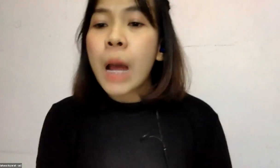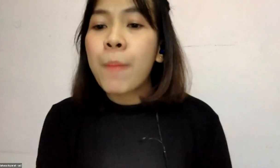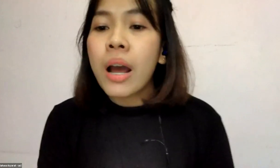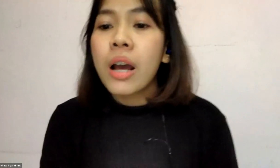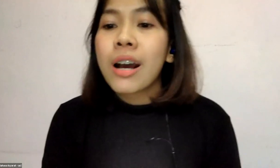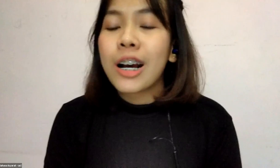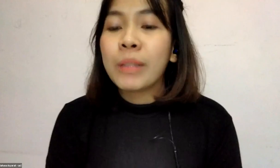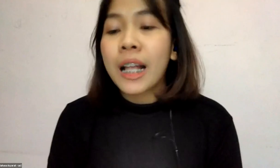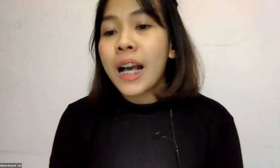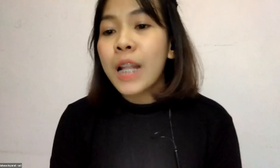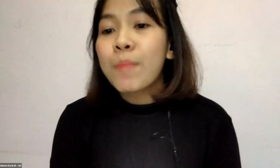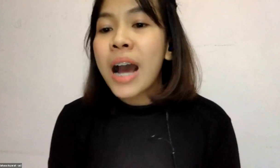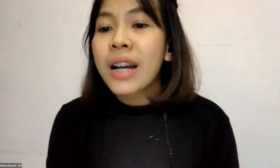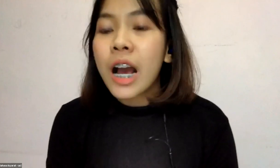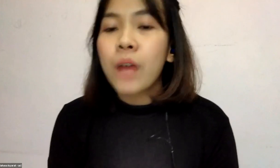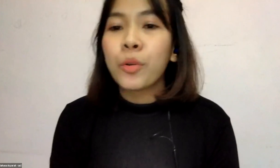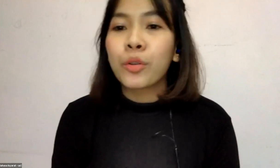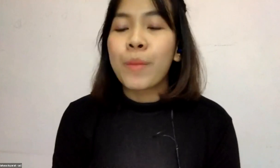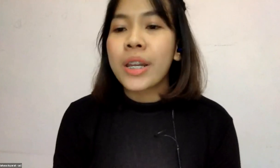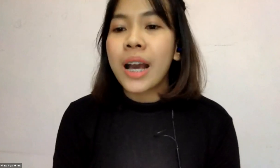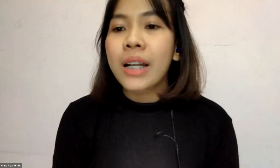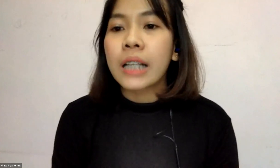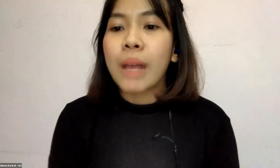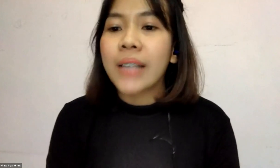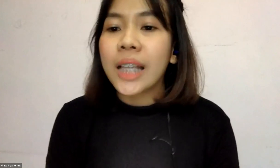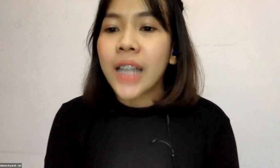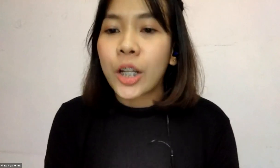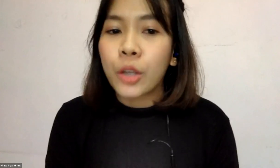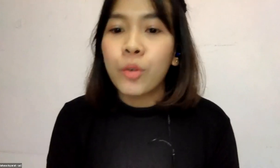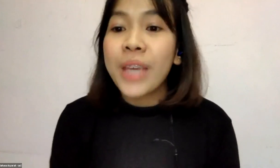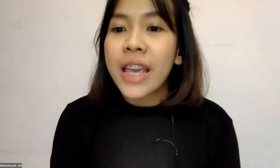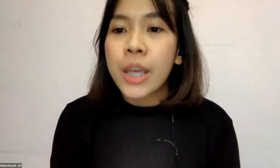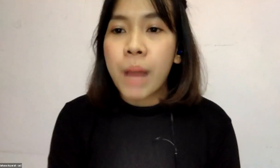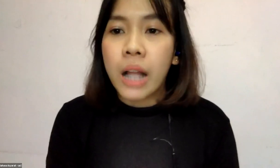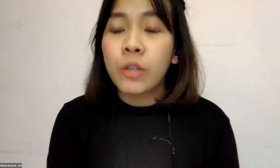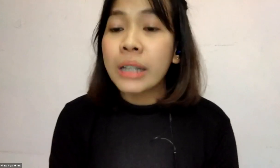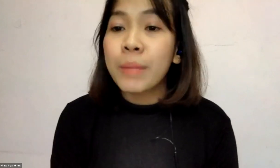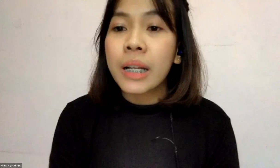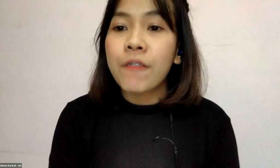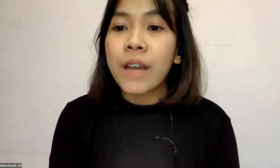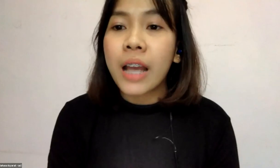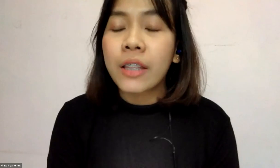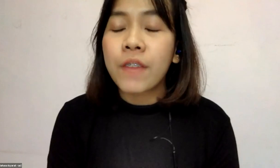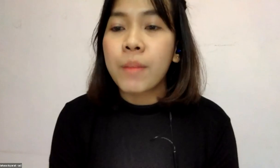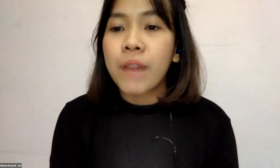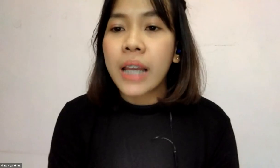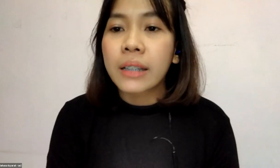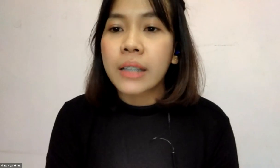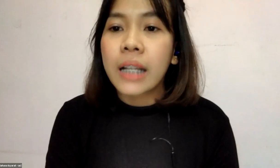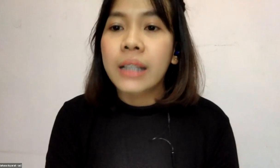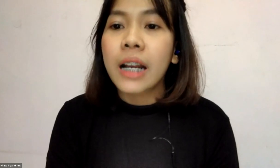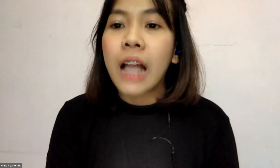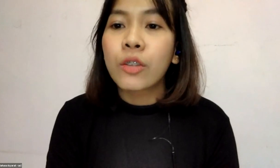Kenapa misalkan lembaga untuk menyediakan kelas bahasa isyarat itu biayanya mahal itu kan sebenarnya variatif ya